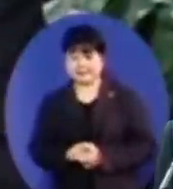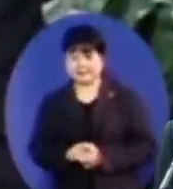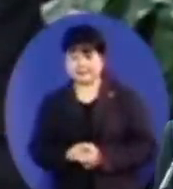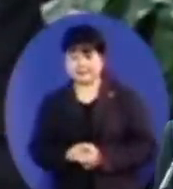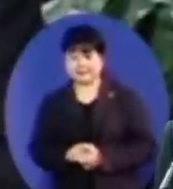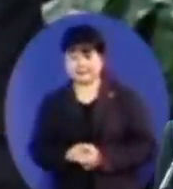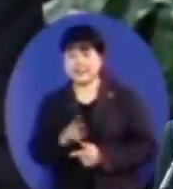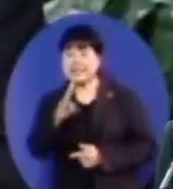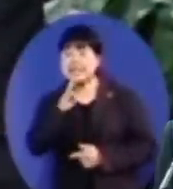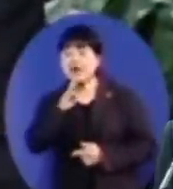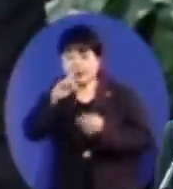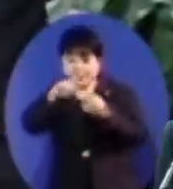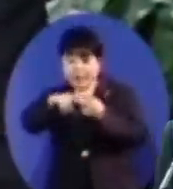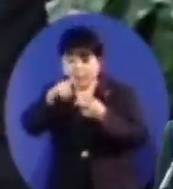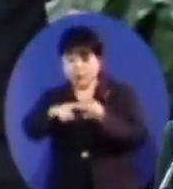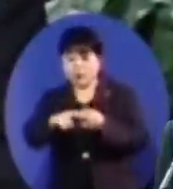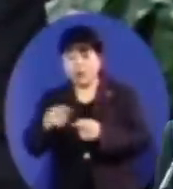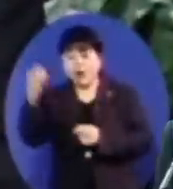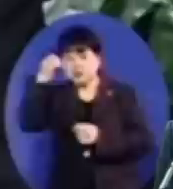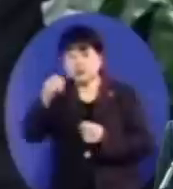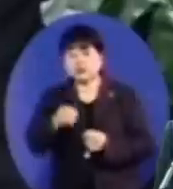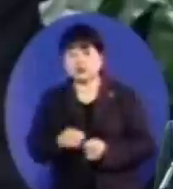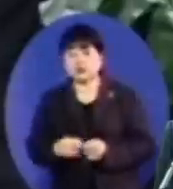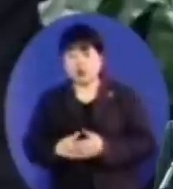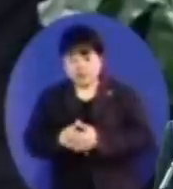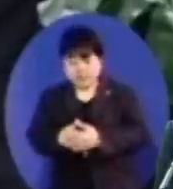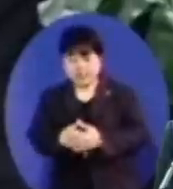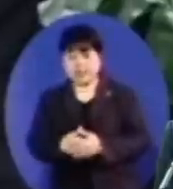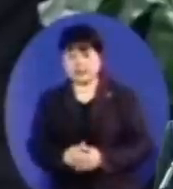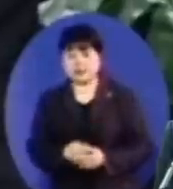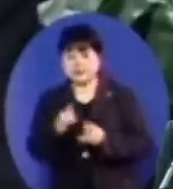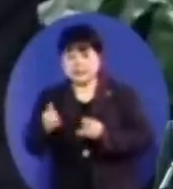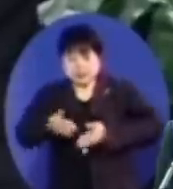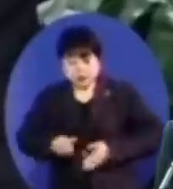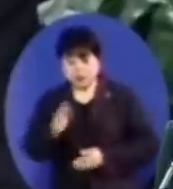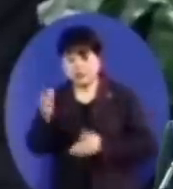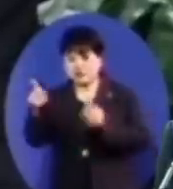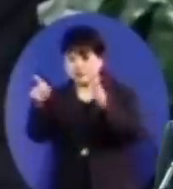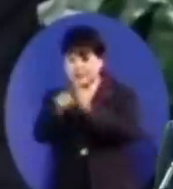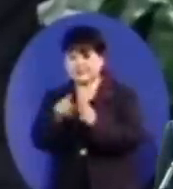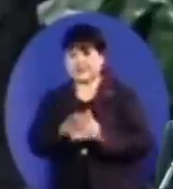예언하신 그대로 성령으로 잉태해서 사람으로 태어난 것입니다.